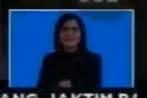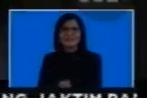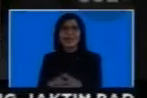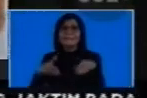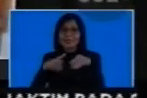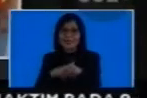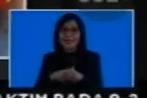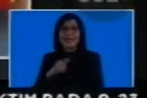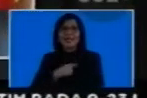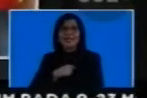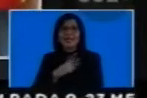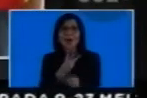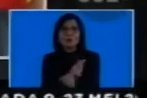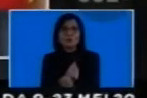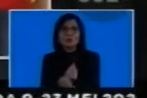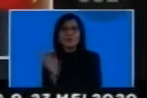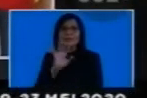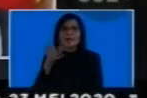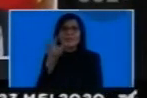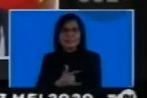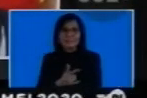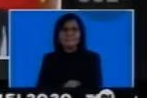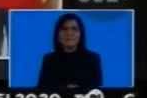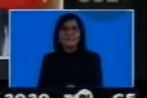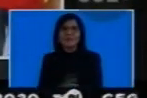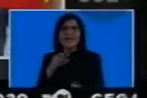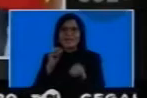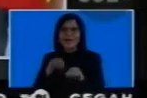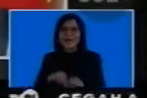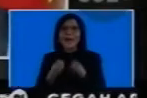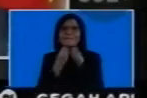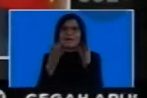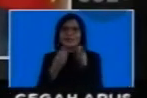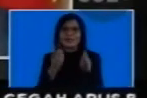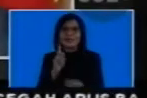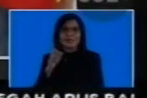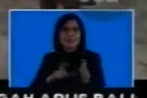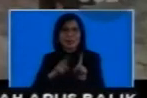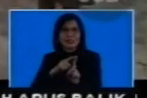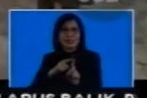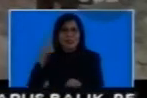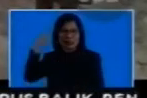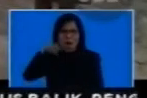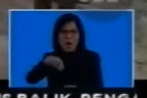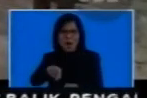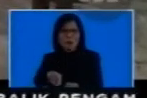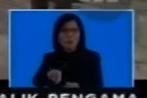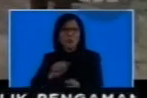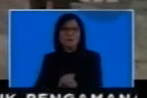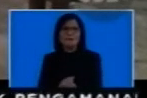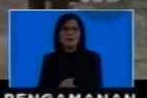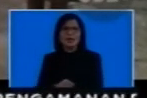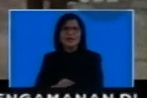selalu. Perkenalkan, saya adalah seorang guru honor yang mengajar pada satu sekolah dasar di daerah pedalaman yang jauh